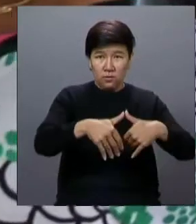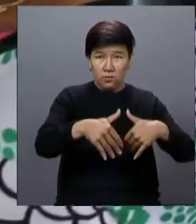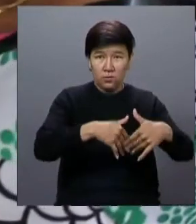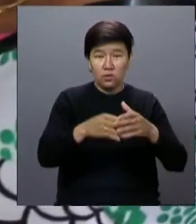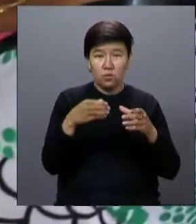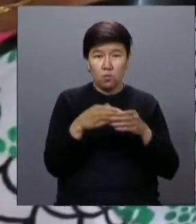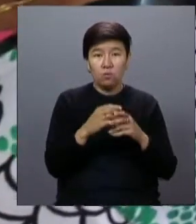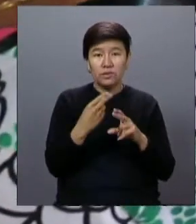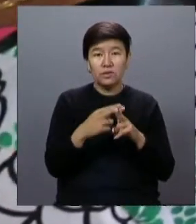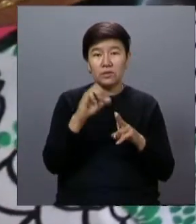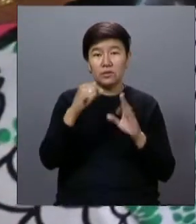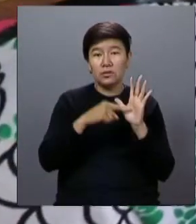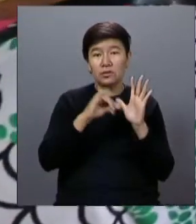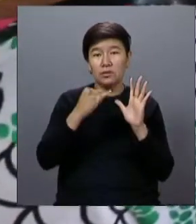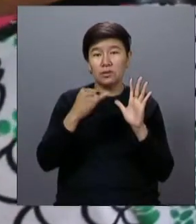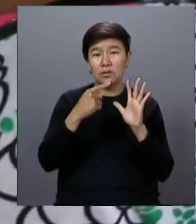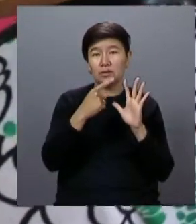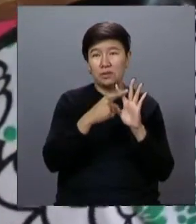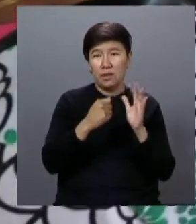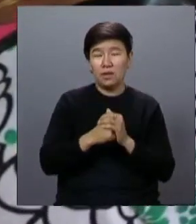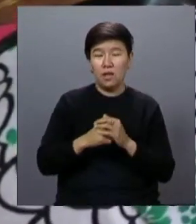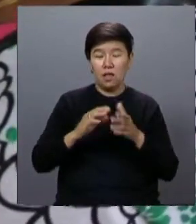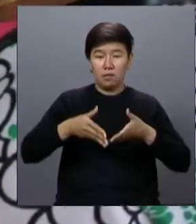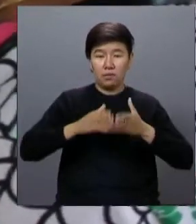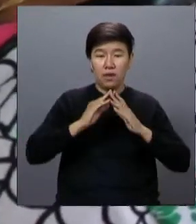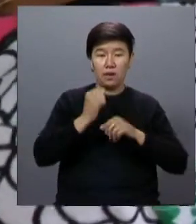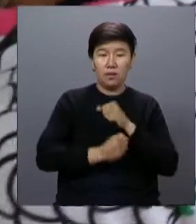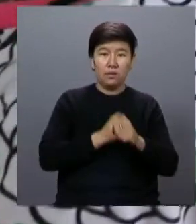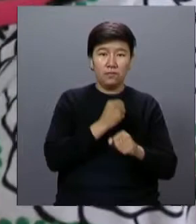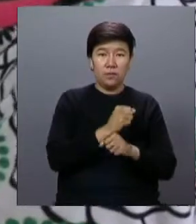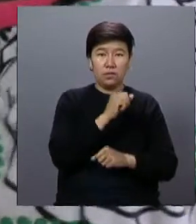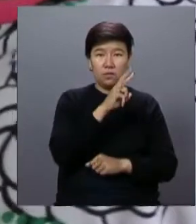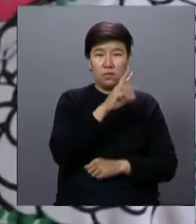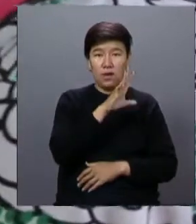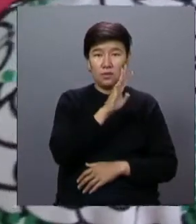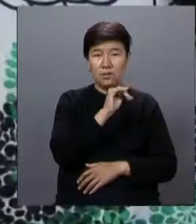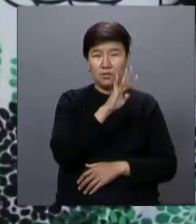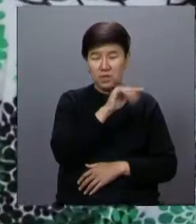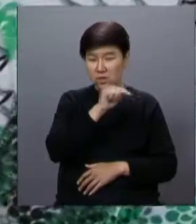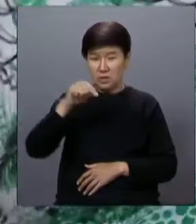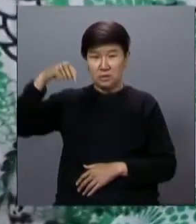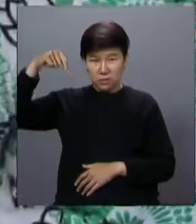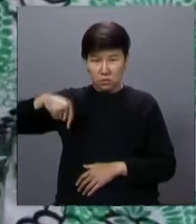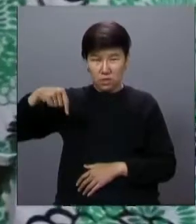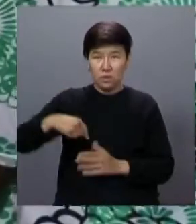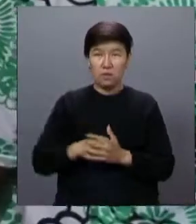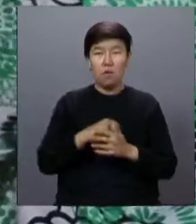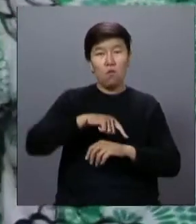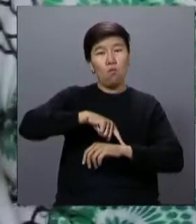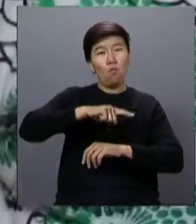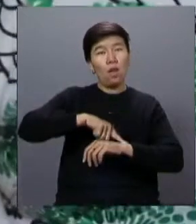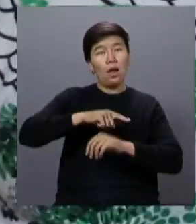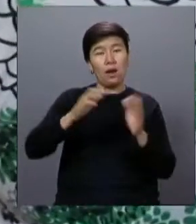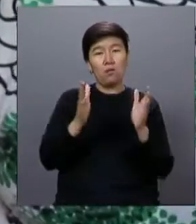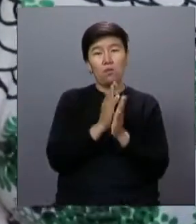ทรัพย์บ้านแสลงพันธุ์จัดขึ้นตั้งแต่ปีพุทธศักราช2544จนถึงปัจจุบันเป็นเวลาทั้งหมด16ปีแ